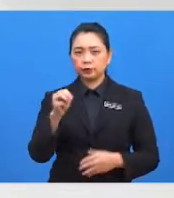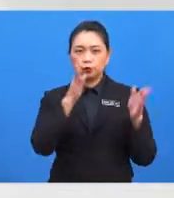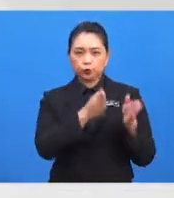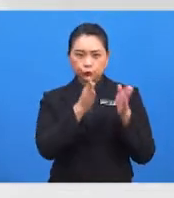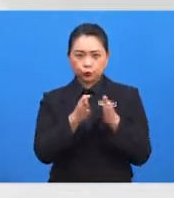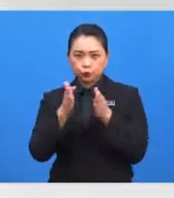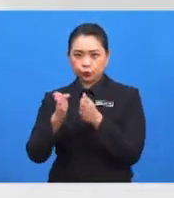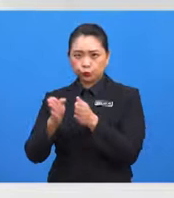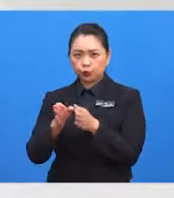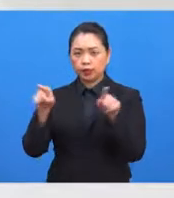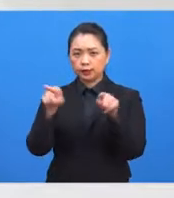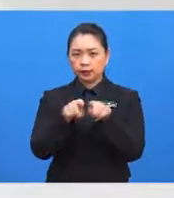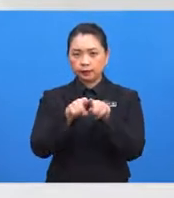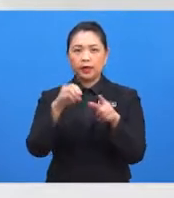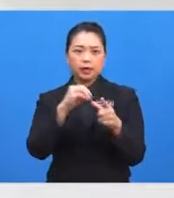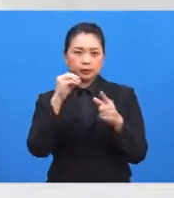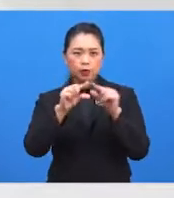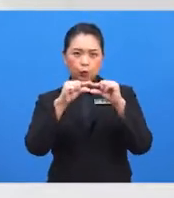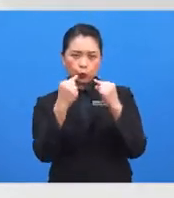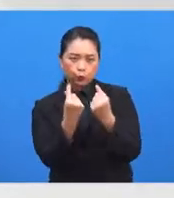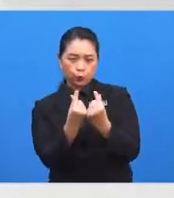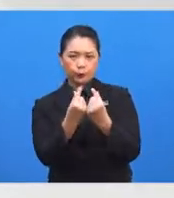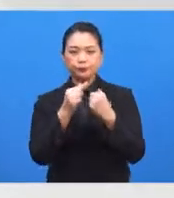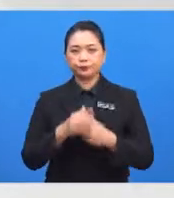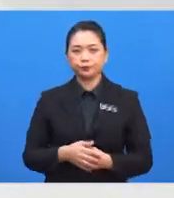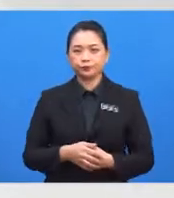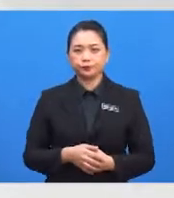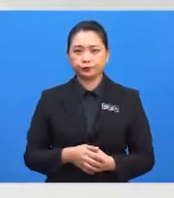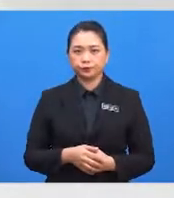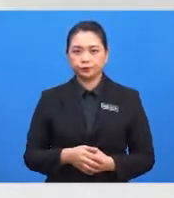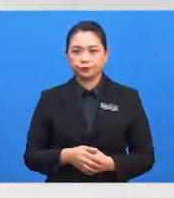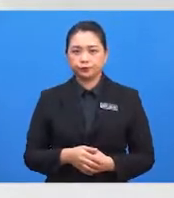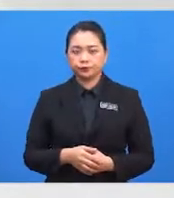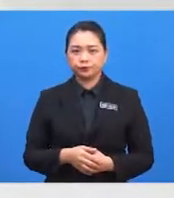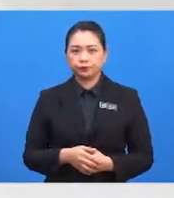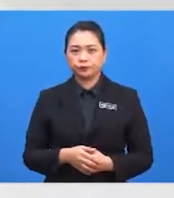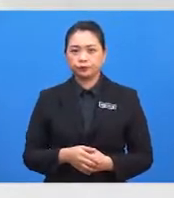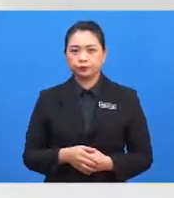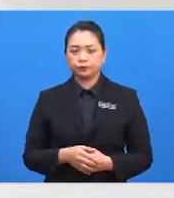bersama atau group together. Kumpulan item yang tidak